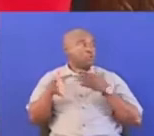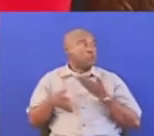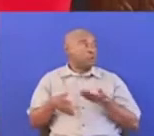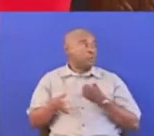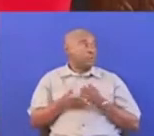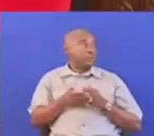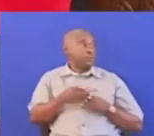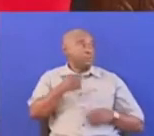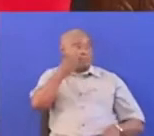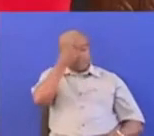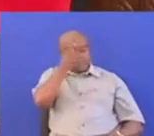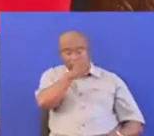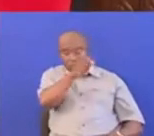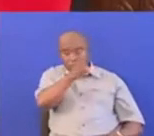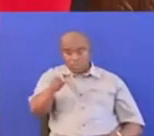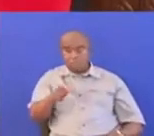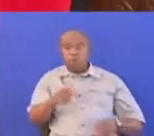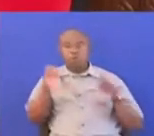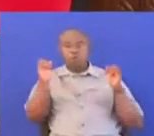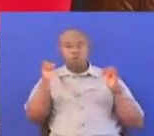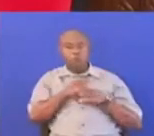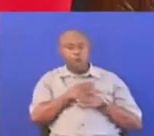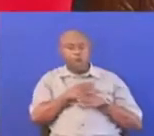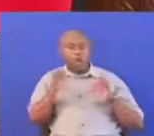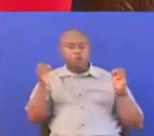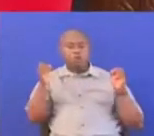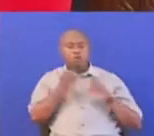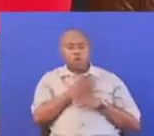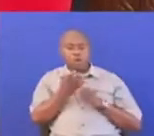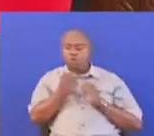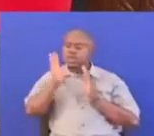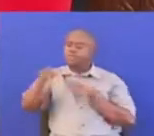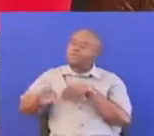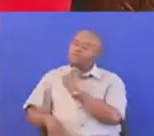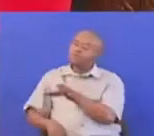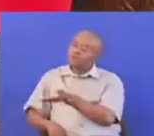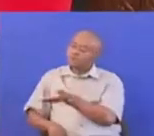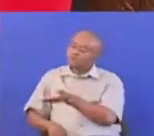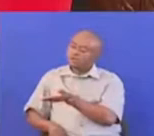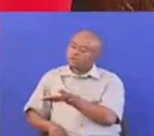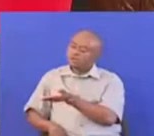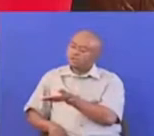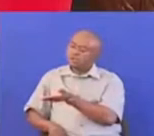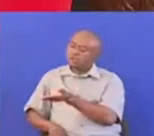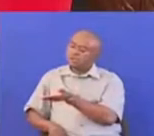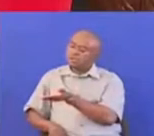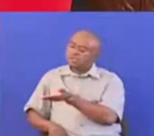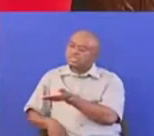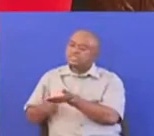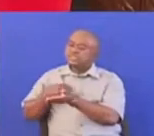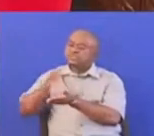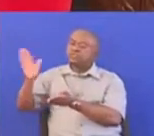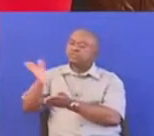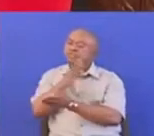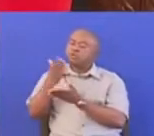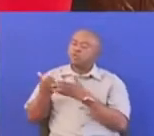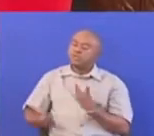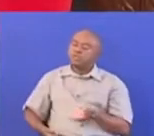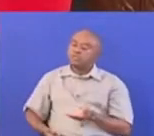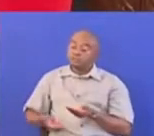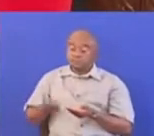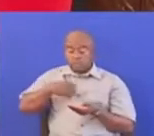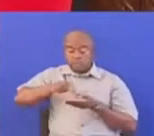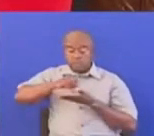Maana yake wapo wananchi wanaolalamika kwamba kwa nini yule mwekezaji ameachwa pale. Tuliomba na yeye eneo lake la juu, tulikubaliana